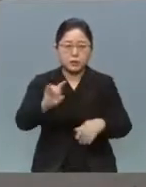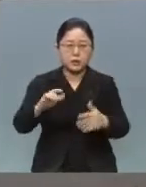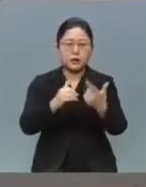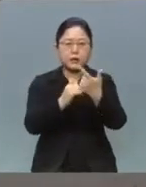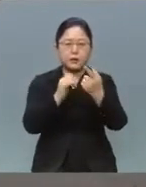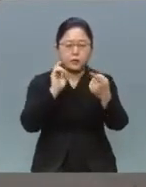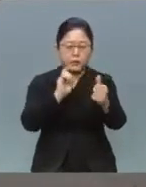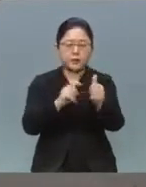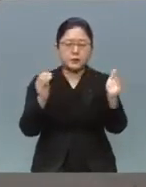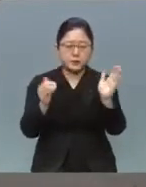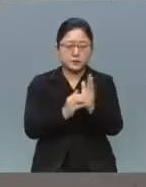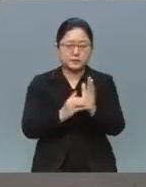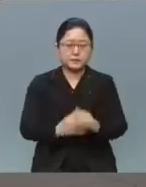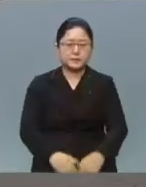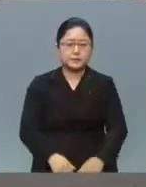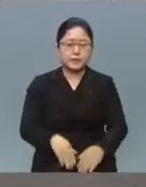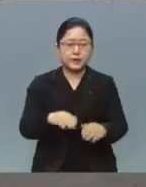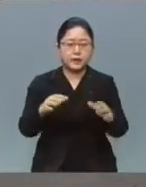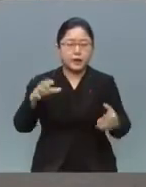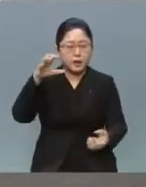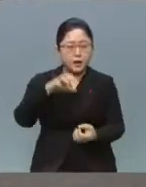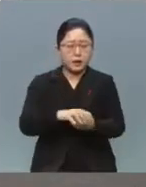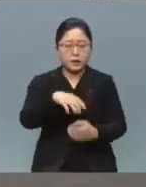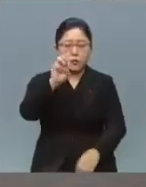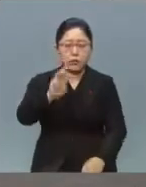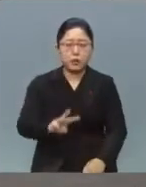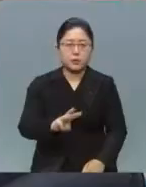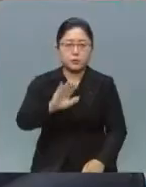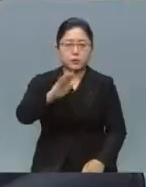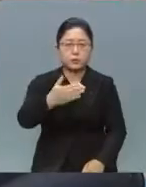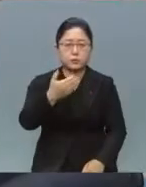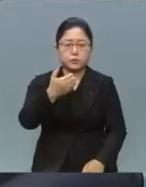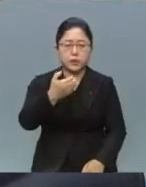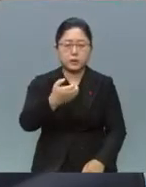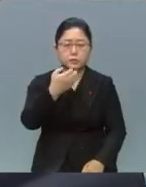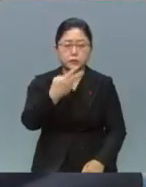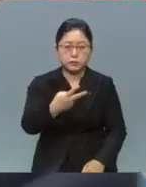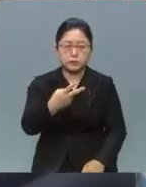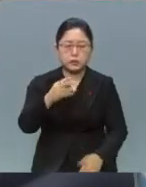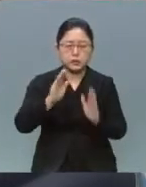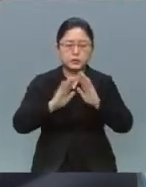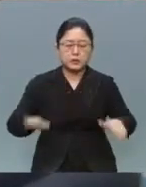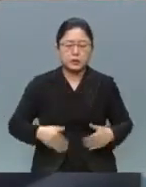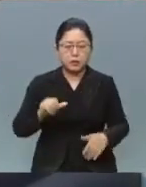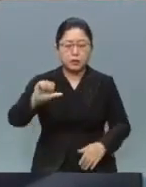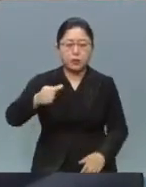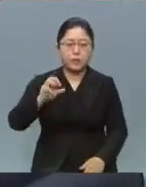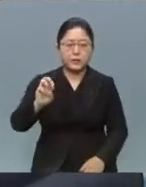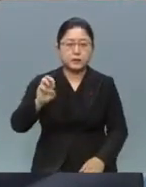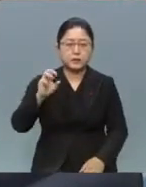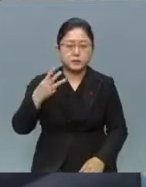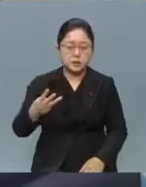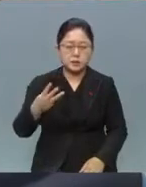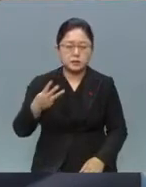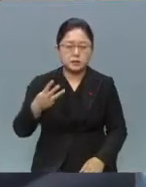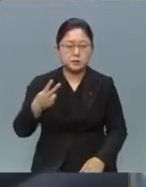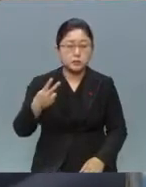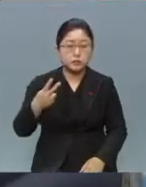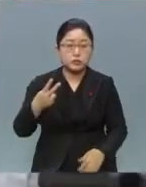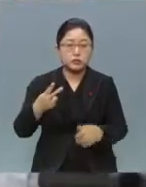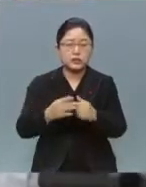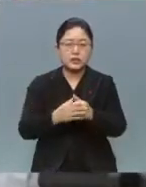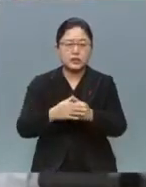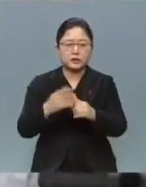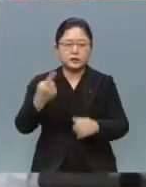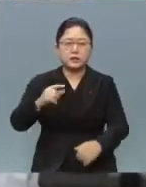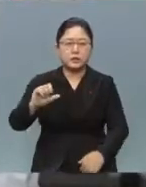확진 판정을 받았습니다. 이로써 누적 확진자는 광주 992명, 전남 533명으로